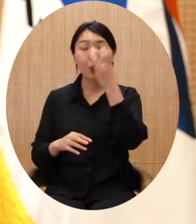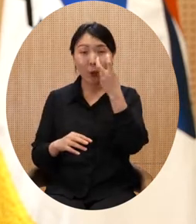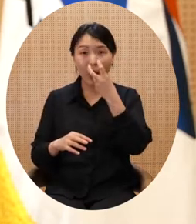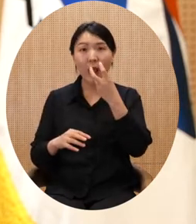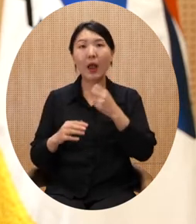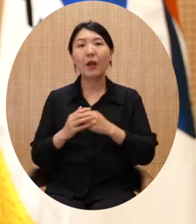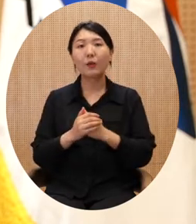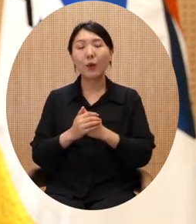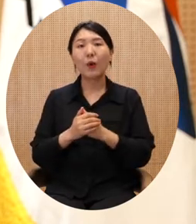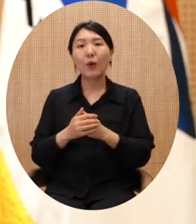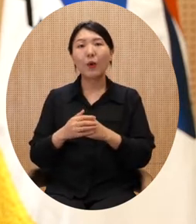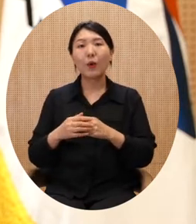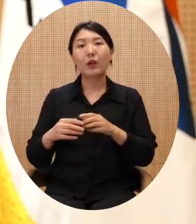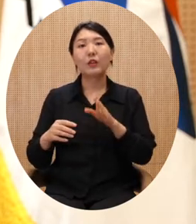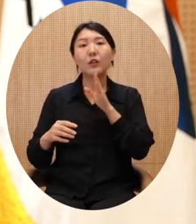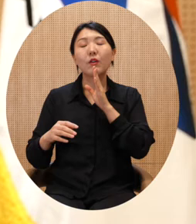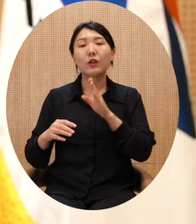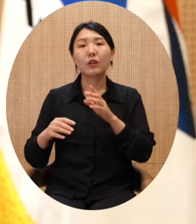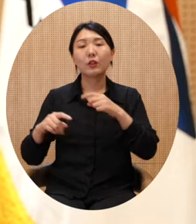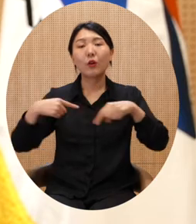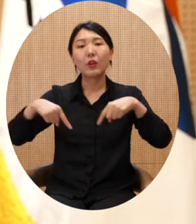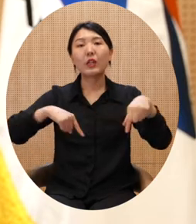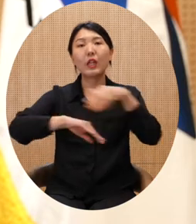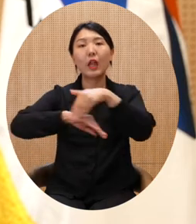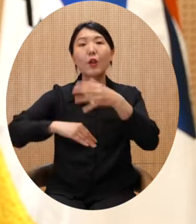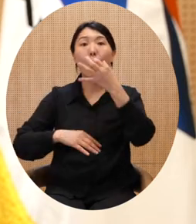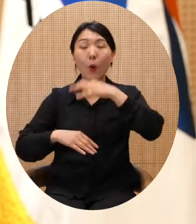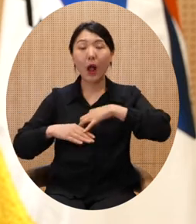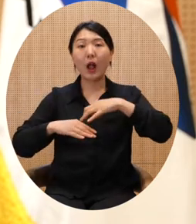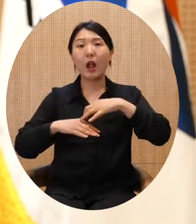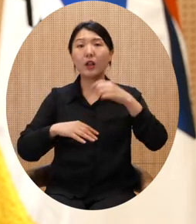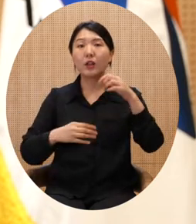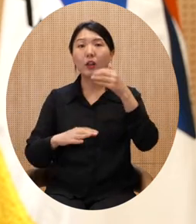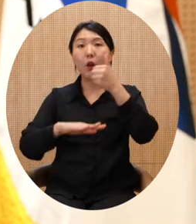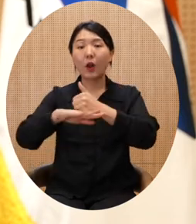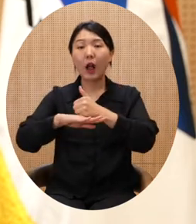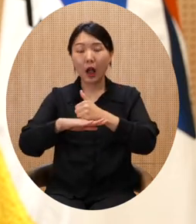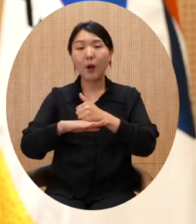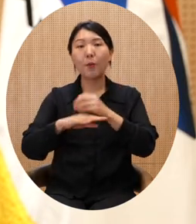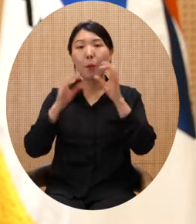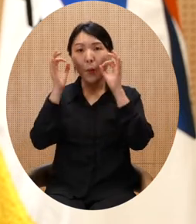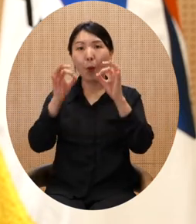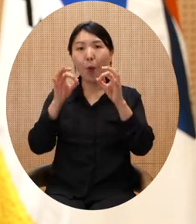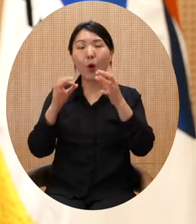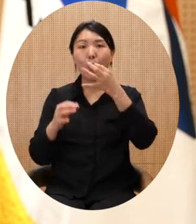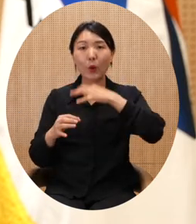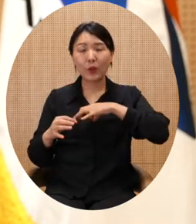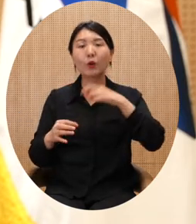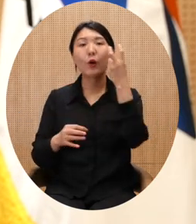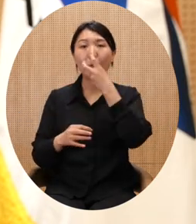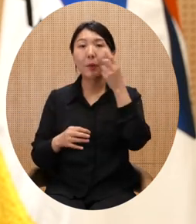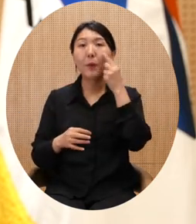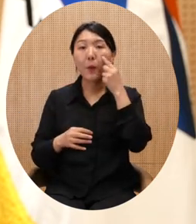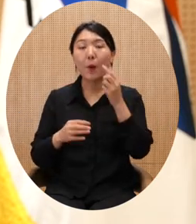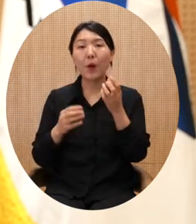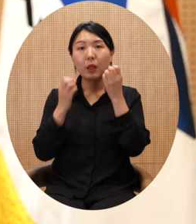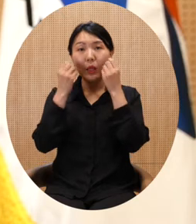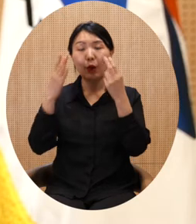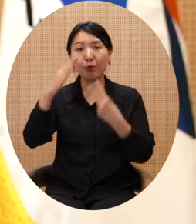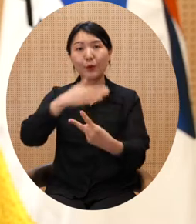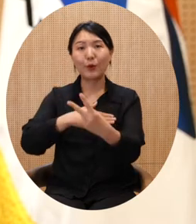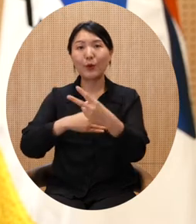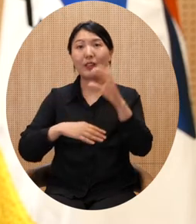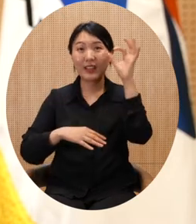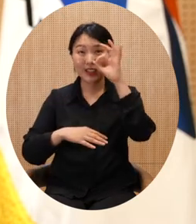및 정책효과 연구 결과를 바탕으로 주거복지정책의 효과성을 점검하고 새로운